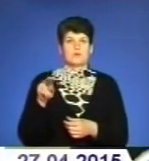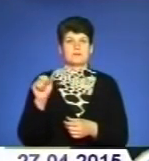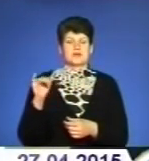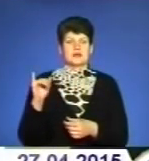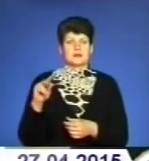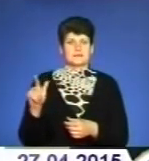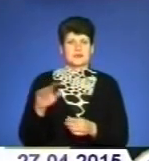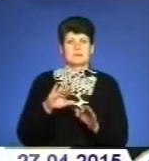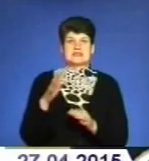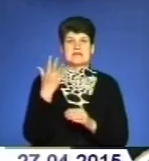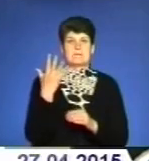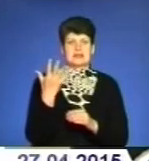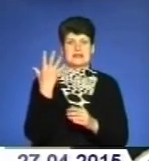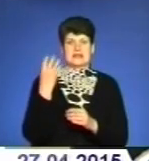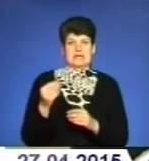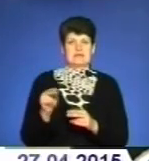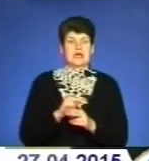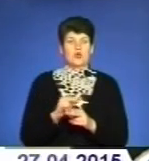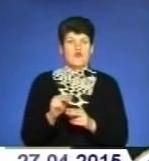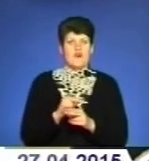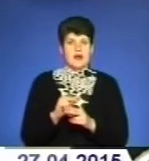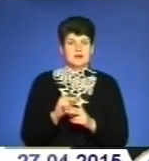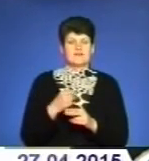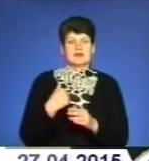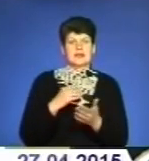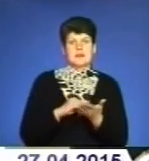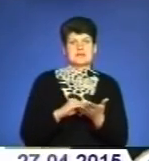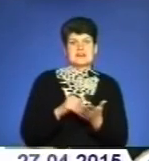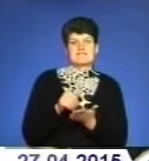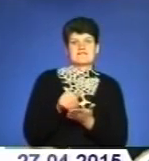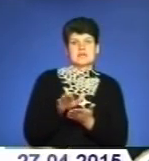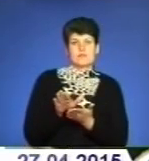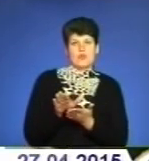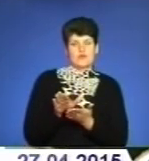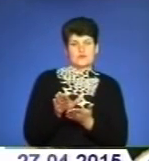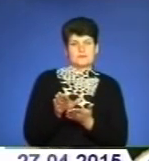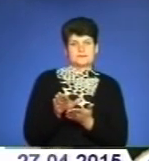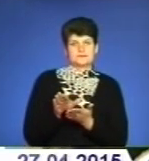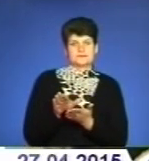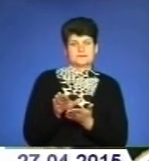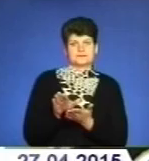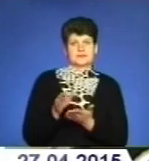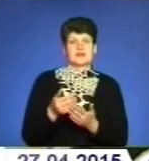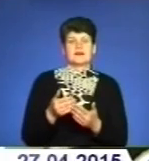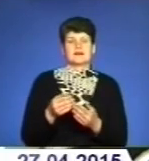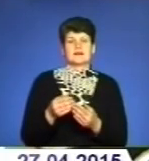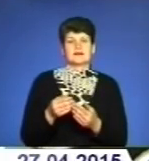5 днів лікування він написав відмову від надання